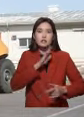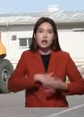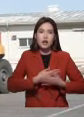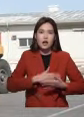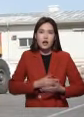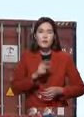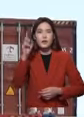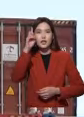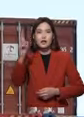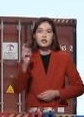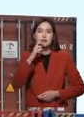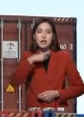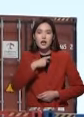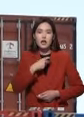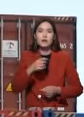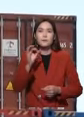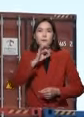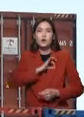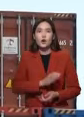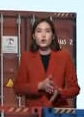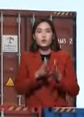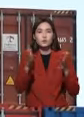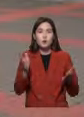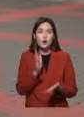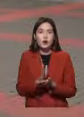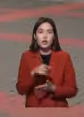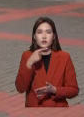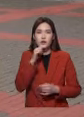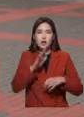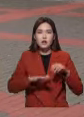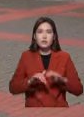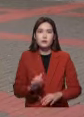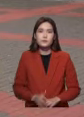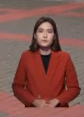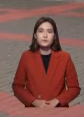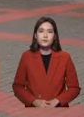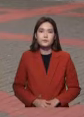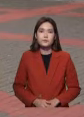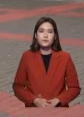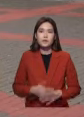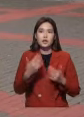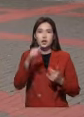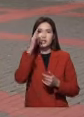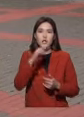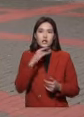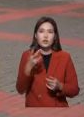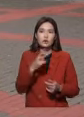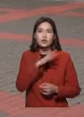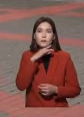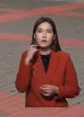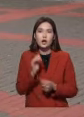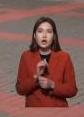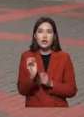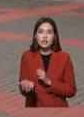ел экономикасына тигізер пайдасы орасан, дейді сарапшылар. Қазіргі жағдай Қазақстан үшін көптеген мүмкіндіктер беріп